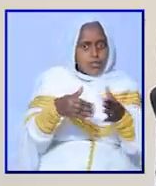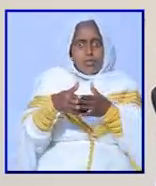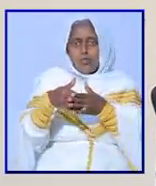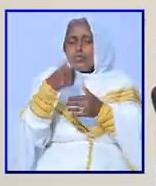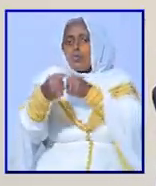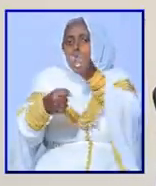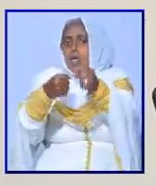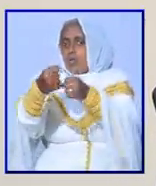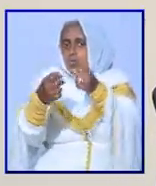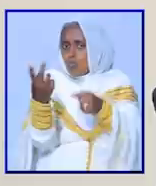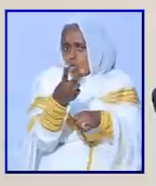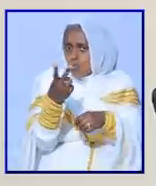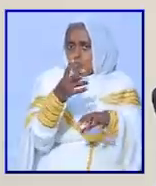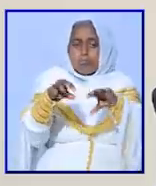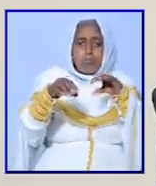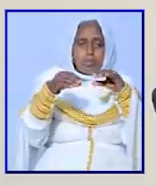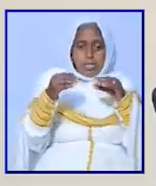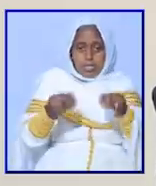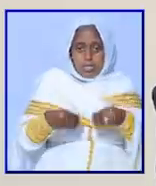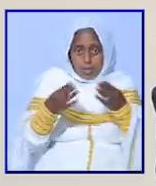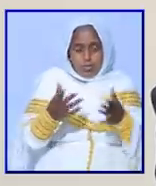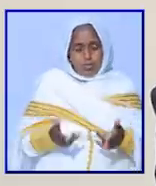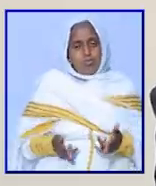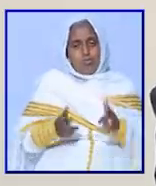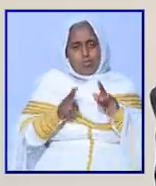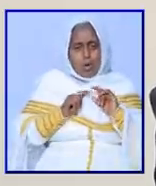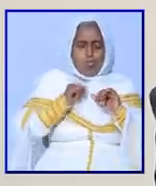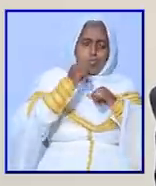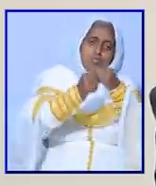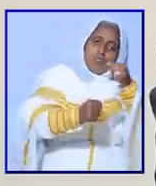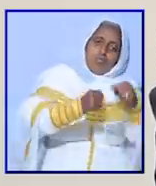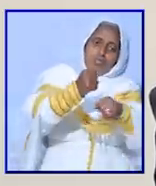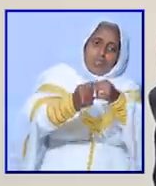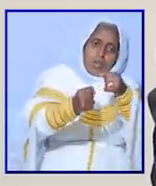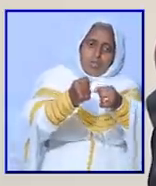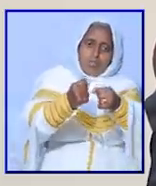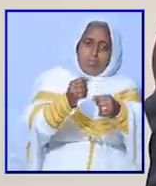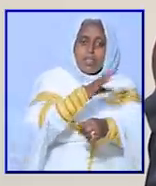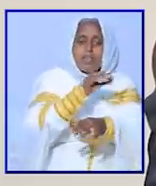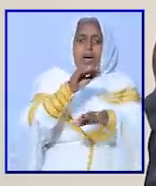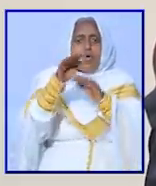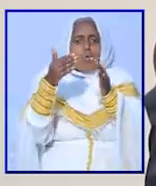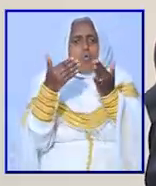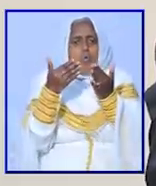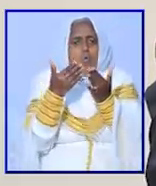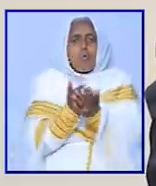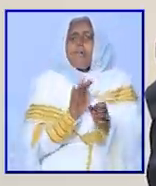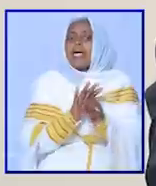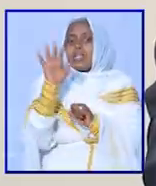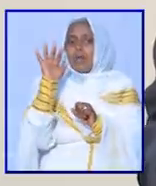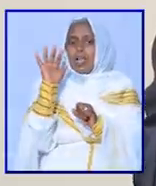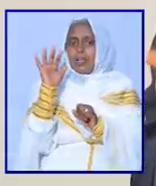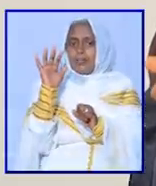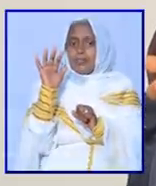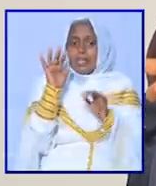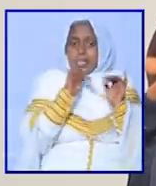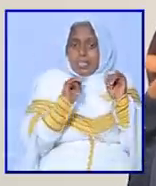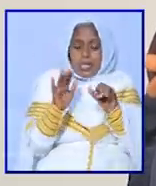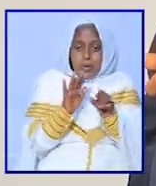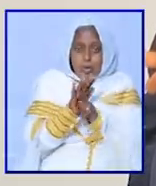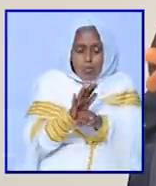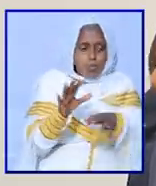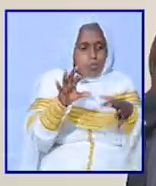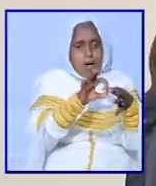ሁለቱም በተሰጣቸው ይሮጣሉ። ሁለቱም በተሰጣቸው ይኖራሉ ይሮጣሉ። እና ሁሉም